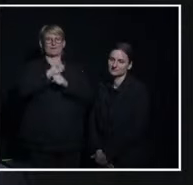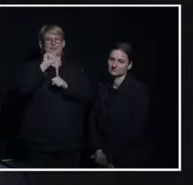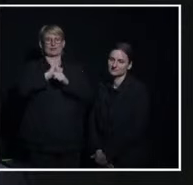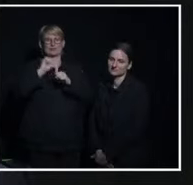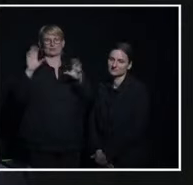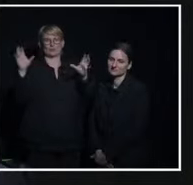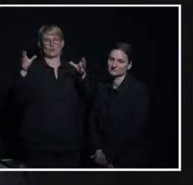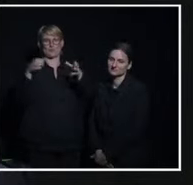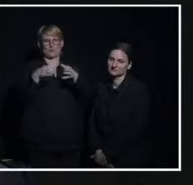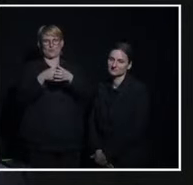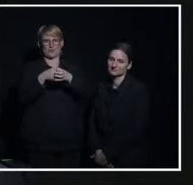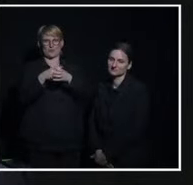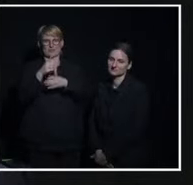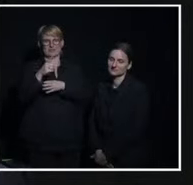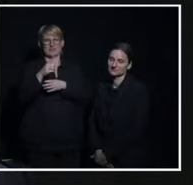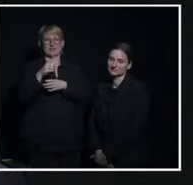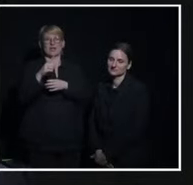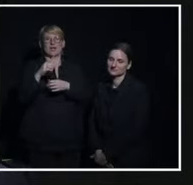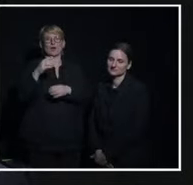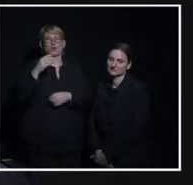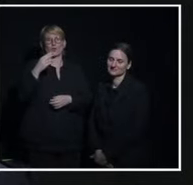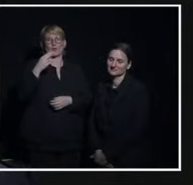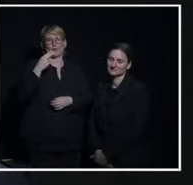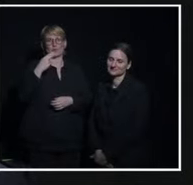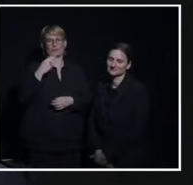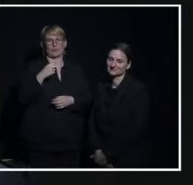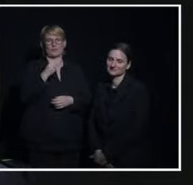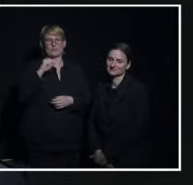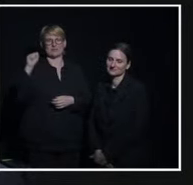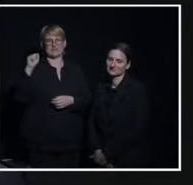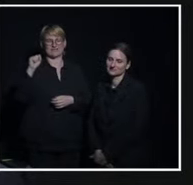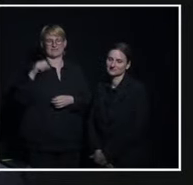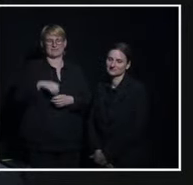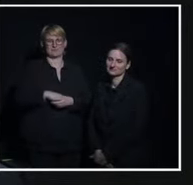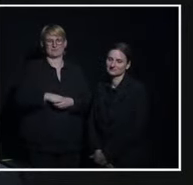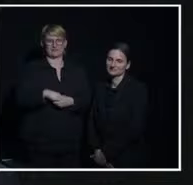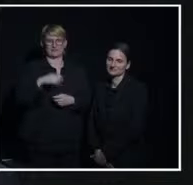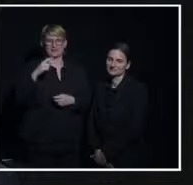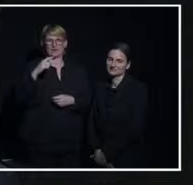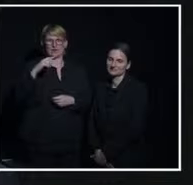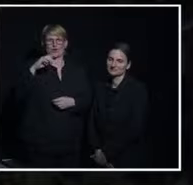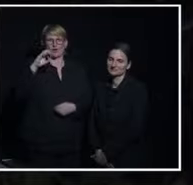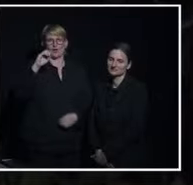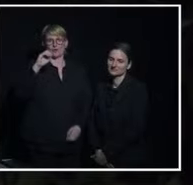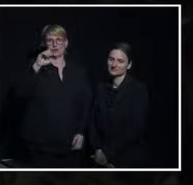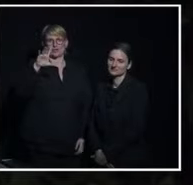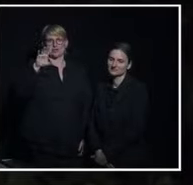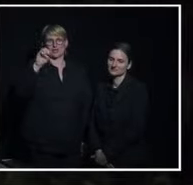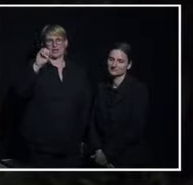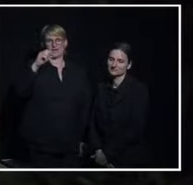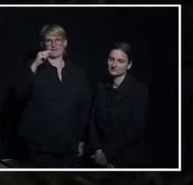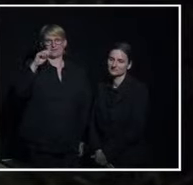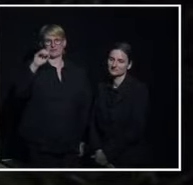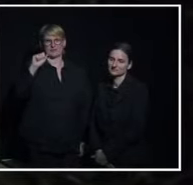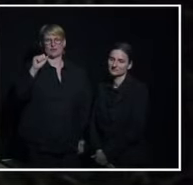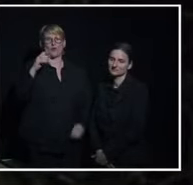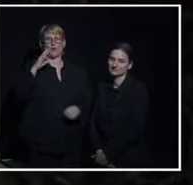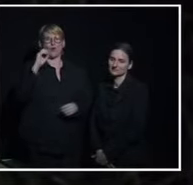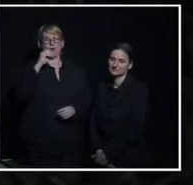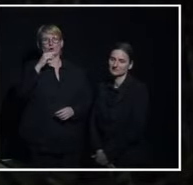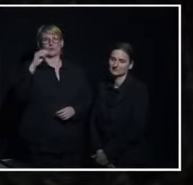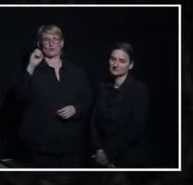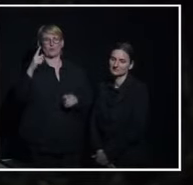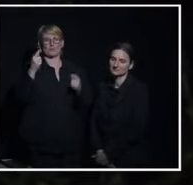Widerstandsgruppe der Kommunisten, ja, für Olszewski, für Otto Binder,